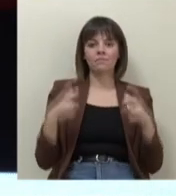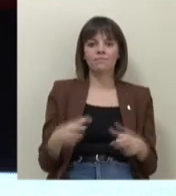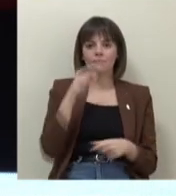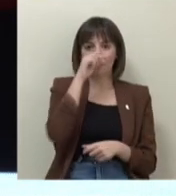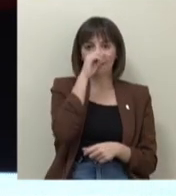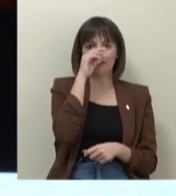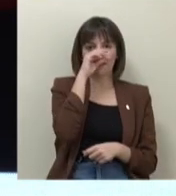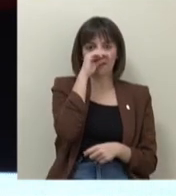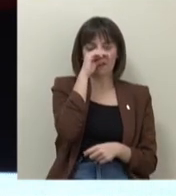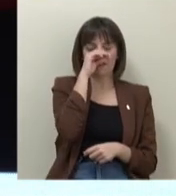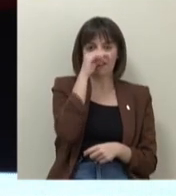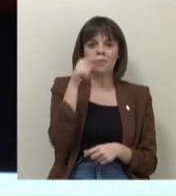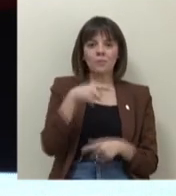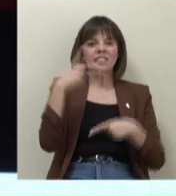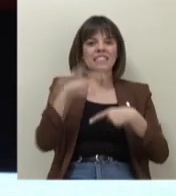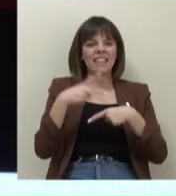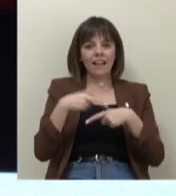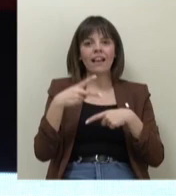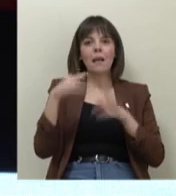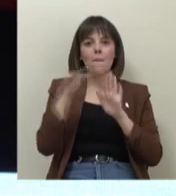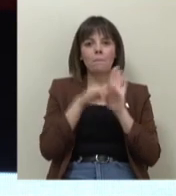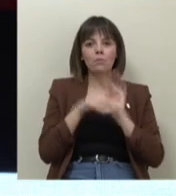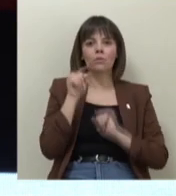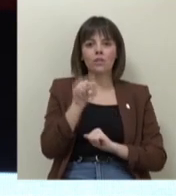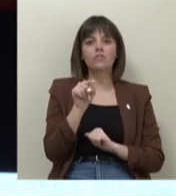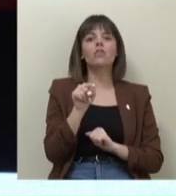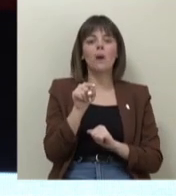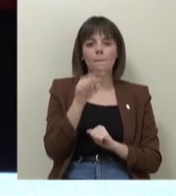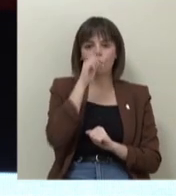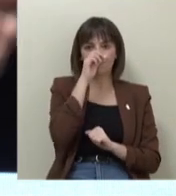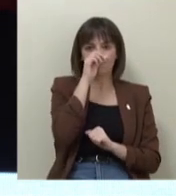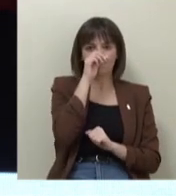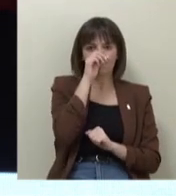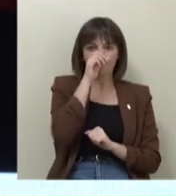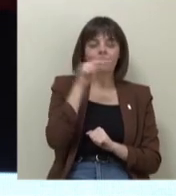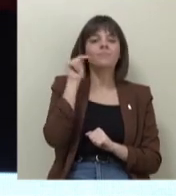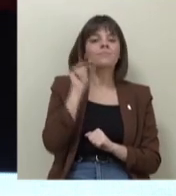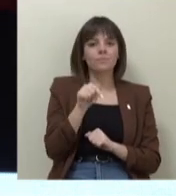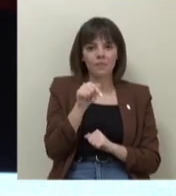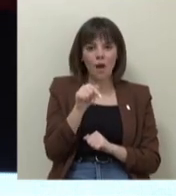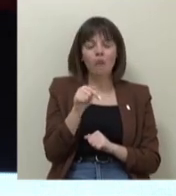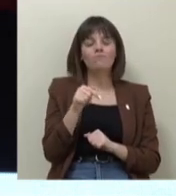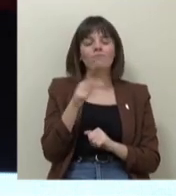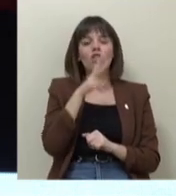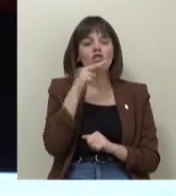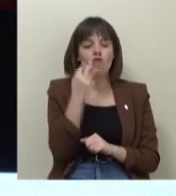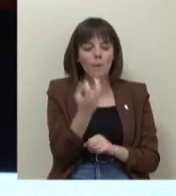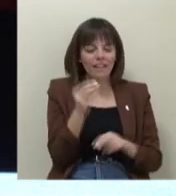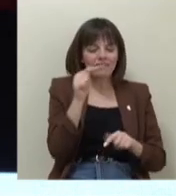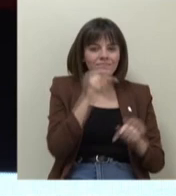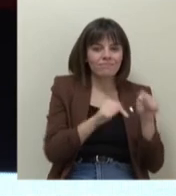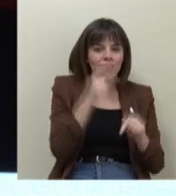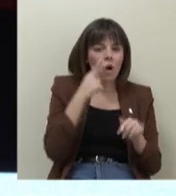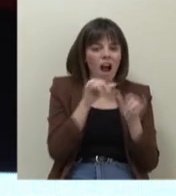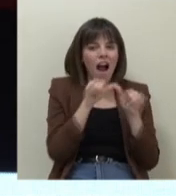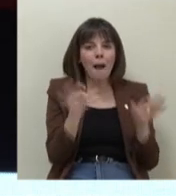o toksik madde, zehirli madde geliyor, siz de afiyetle yiyorsunuz. Köylü domates ekiyor, domatesten